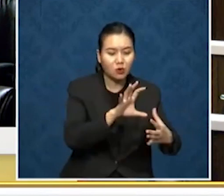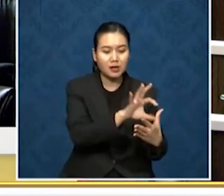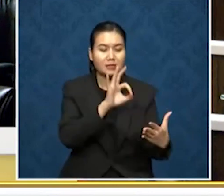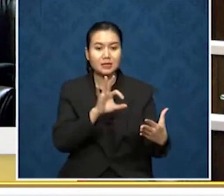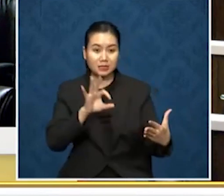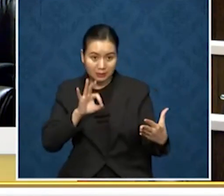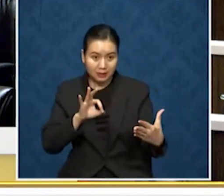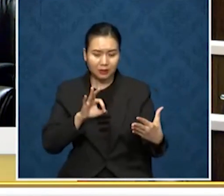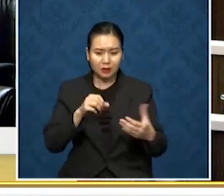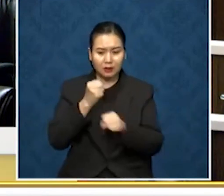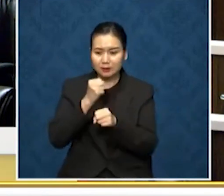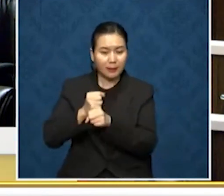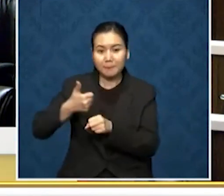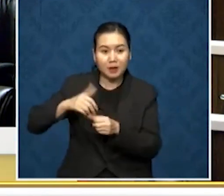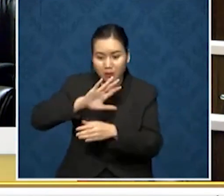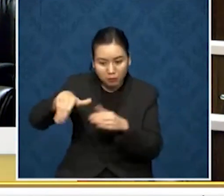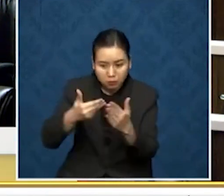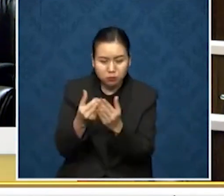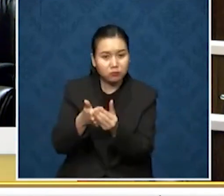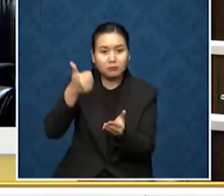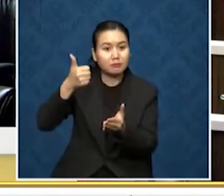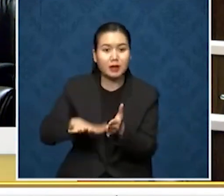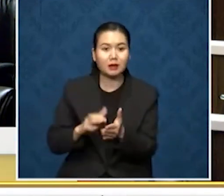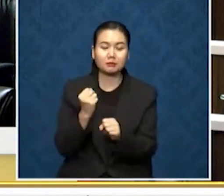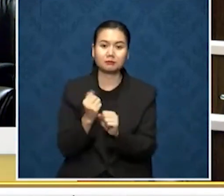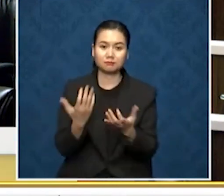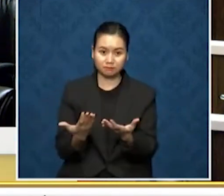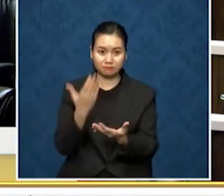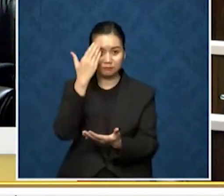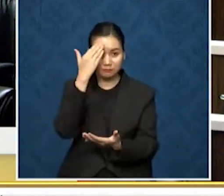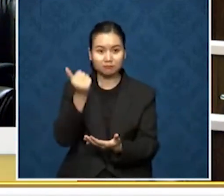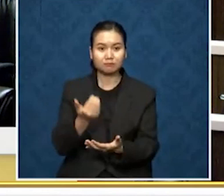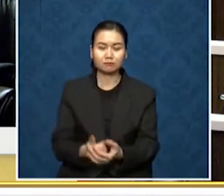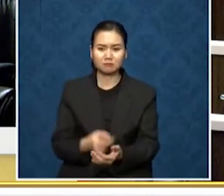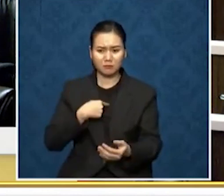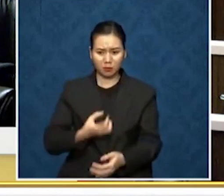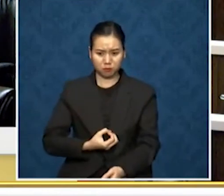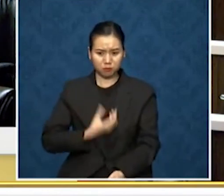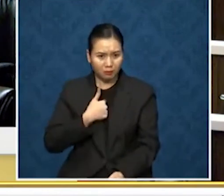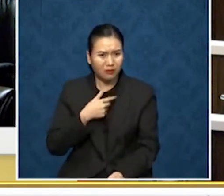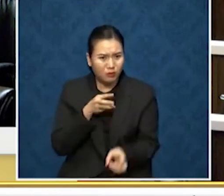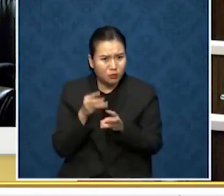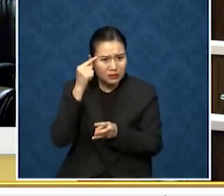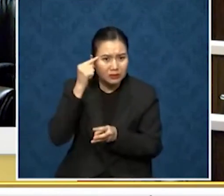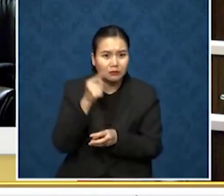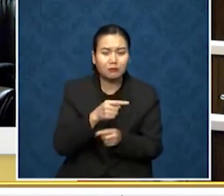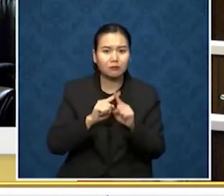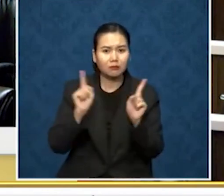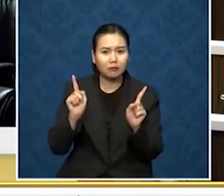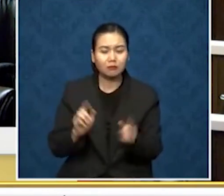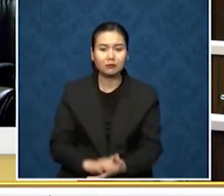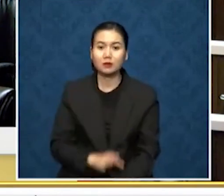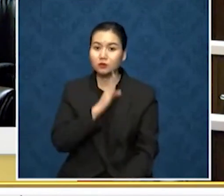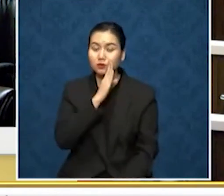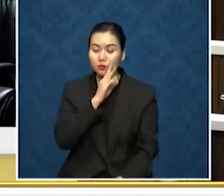ไม่สามารถทำรัฐธรรมนูญฉบับทั้งฉบับได้เรื่องนี้นะครับผมว่าเป็นเรื่องที่น่าตกใจถ้าเรามีวิธีคิดแบบนี้โดยเฉพาะถ้า